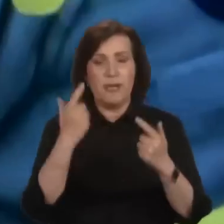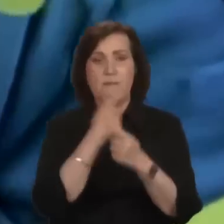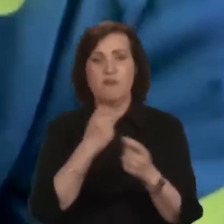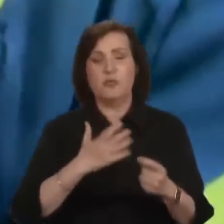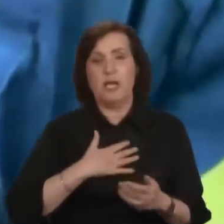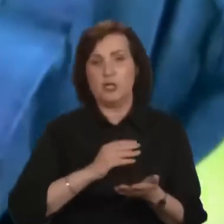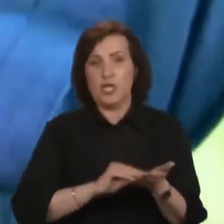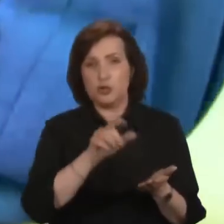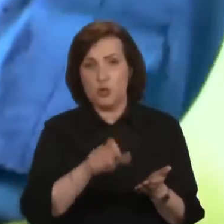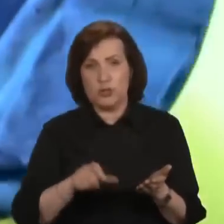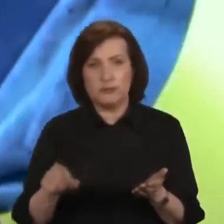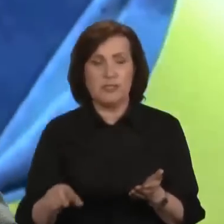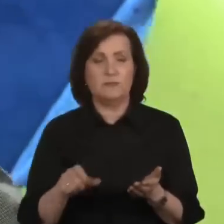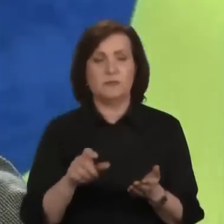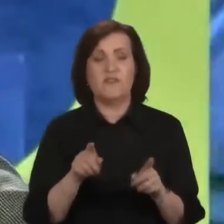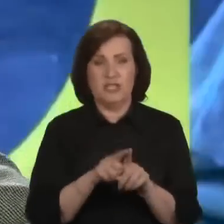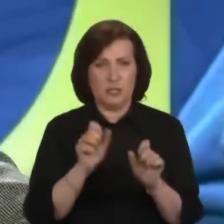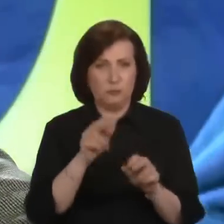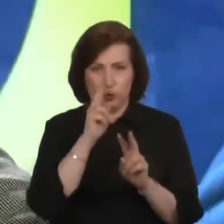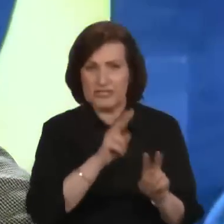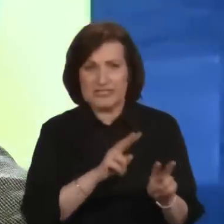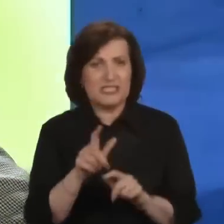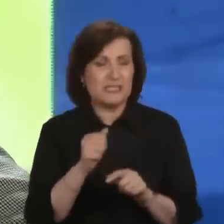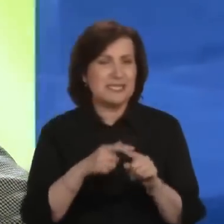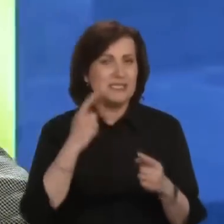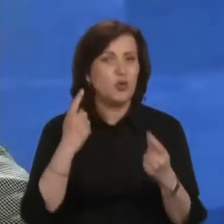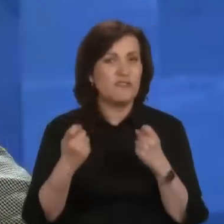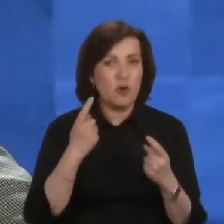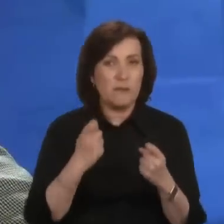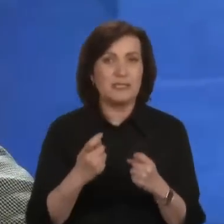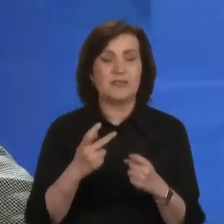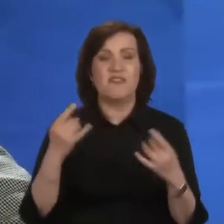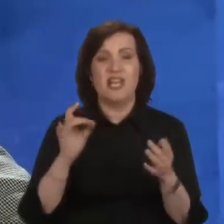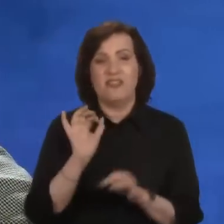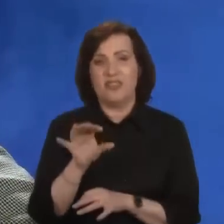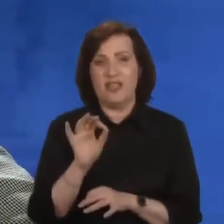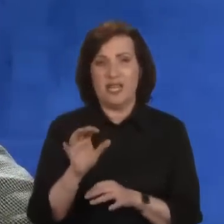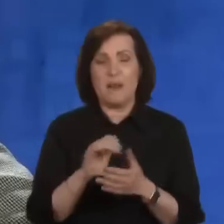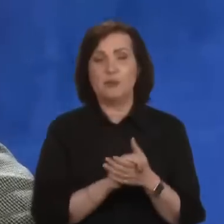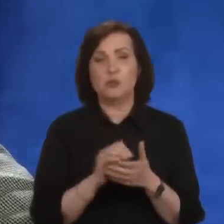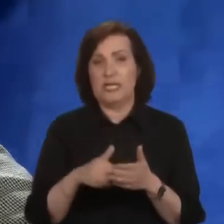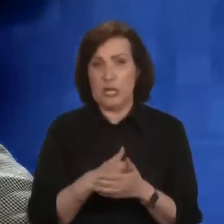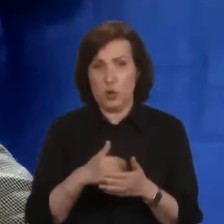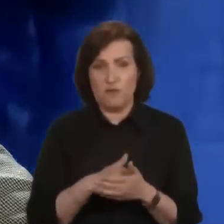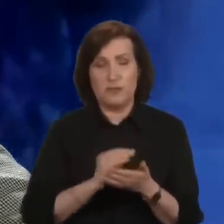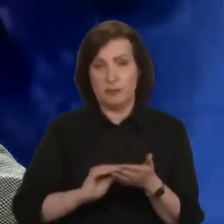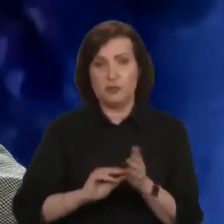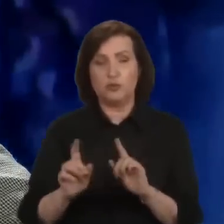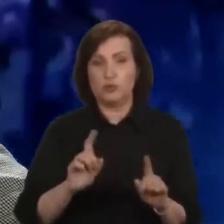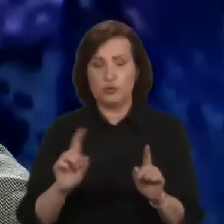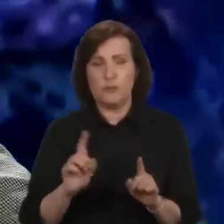повідомляють наші кореспонденти. Зокрема, ви теж можете стежити за цією інформацією в телеграмі «Суспільне новини». Пишуть,